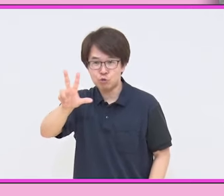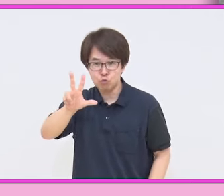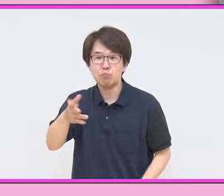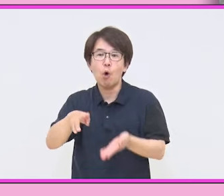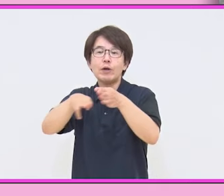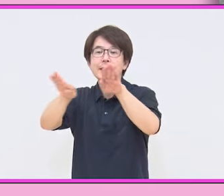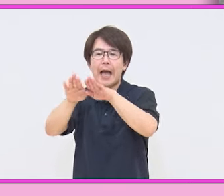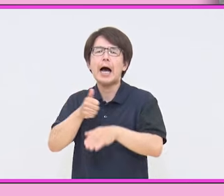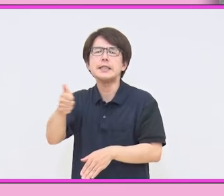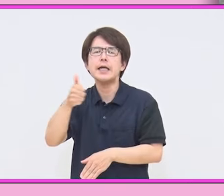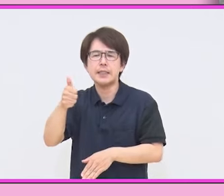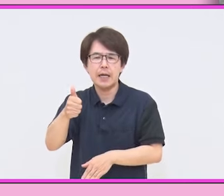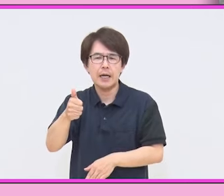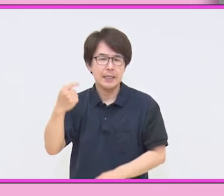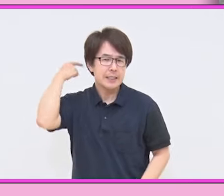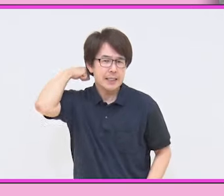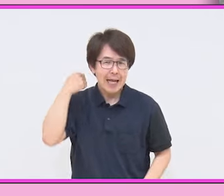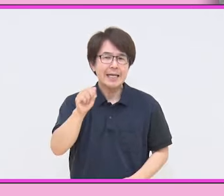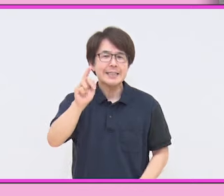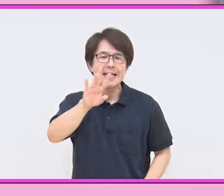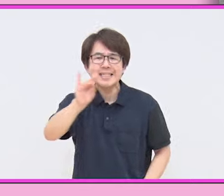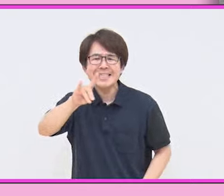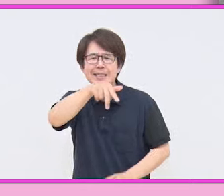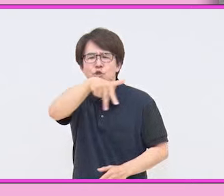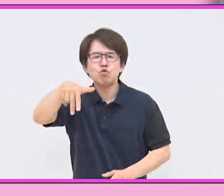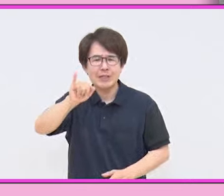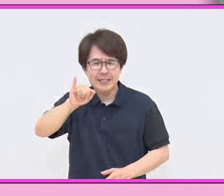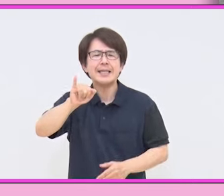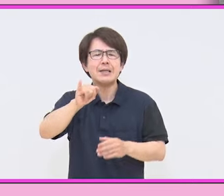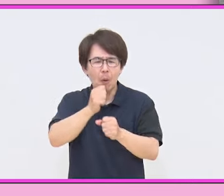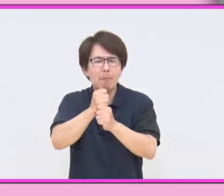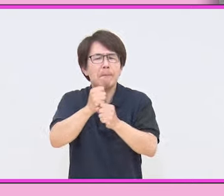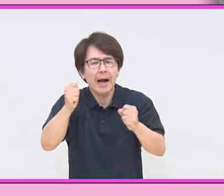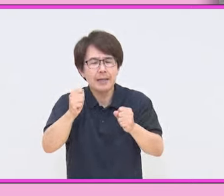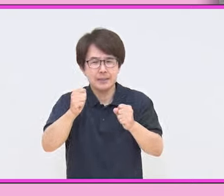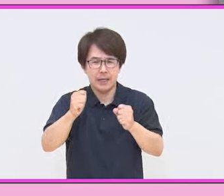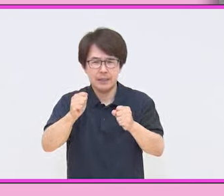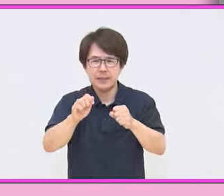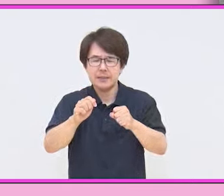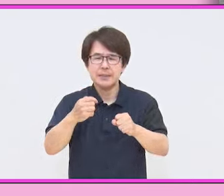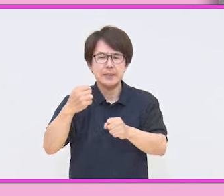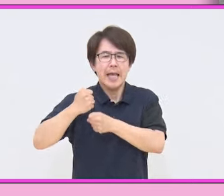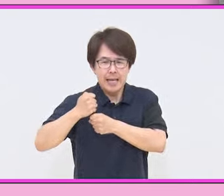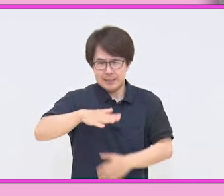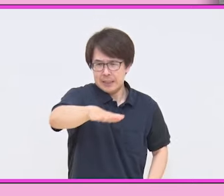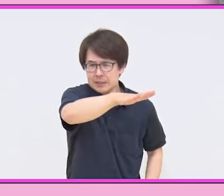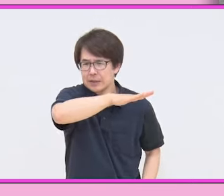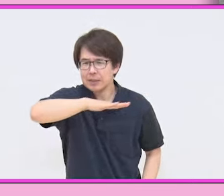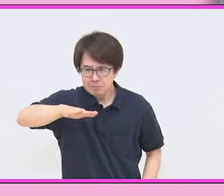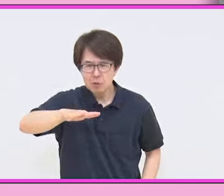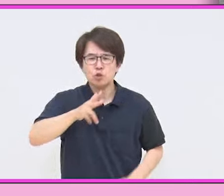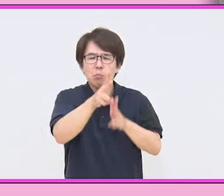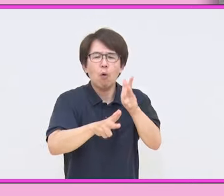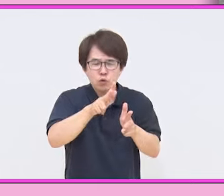で脊髄を負傷した兵士に対する治療法としてスポーツを取り入れたリハビリを実施しました。